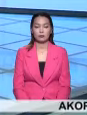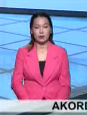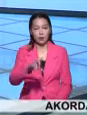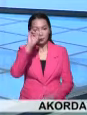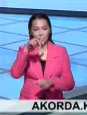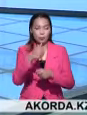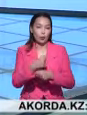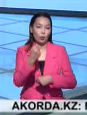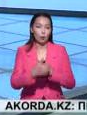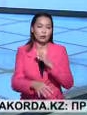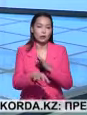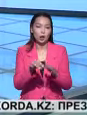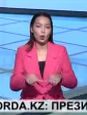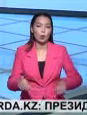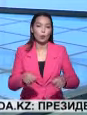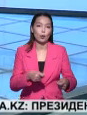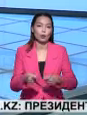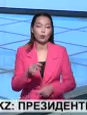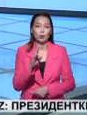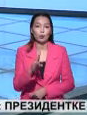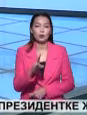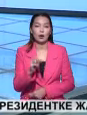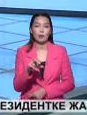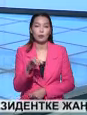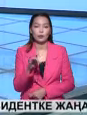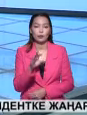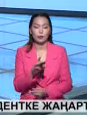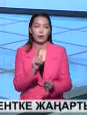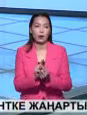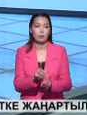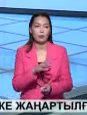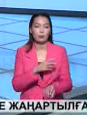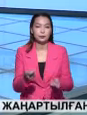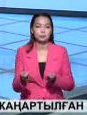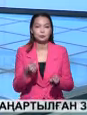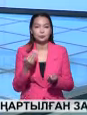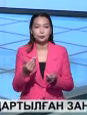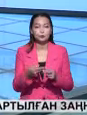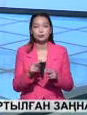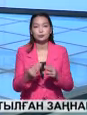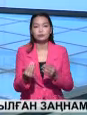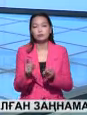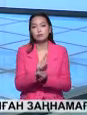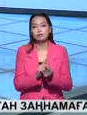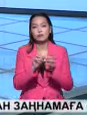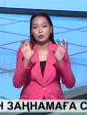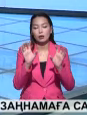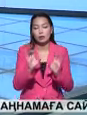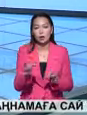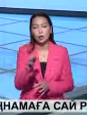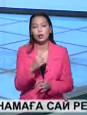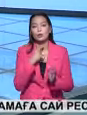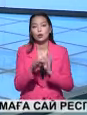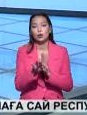Мемлекет басшысы орталық сайлау комиссиясының төрағасы Нұрлан Әбдіровті қабылдады. Төраға жаңартылған заңнамаға сай республикалық